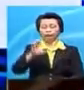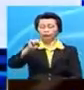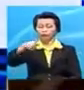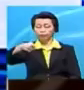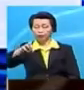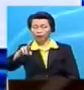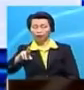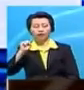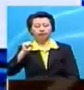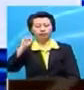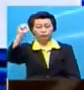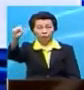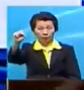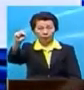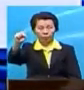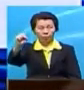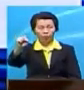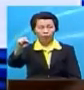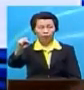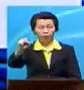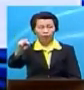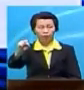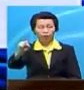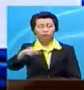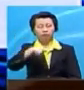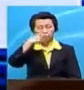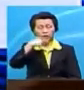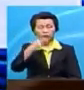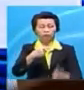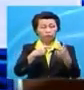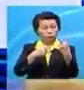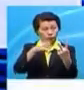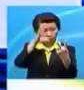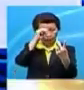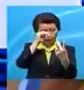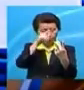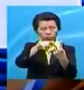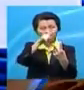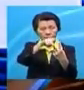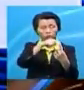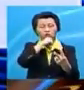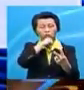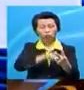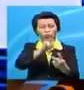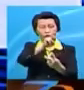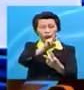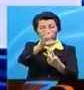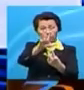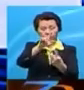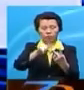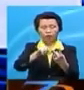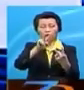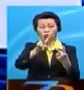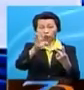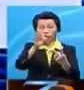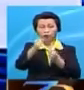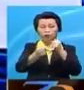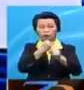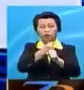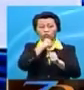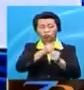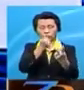Sabah, Dato' Saharum Nizam Dumanak berkata kedua-dua lelaki itu berusia 25 dan 29